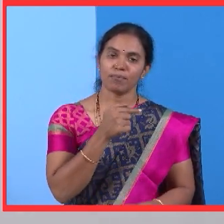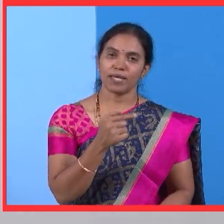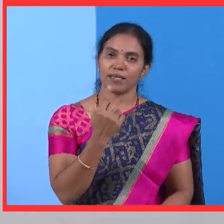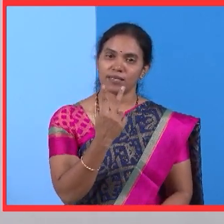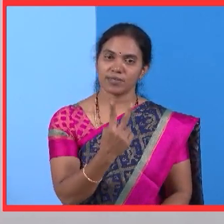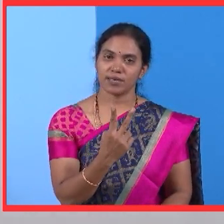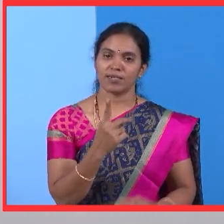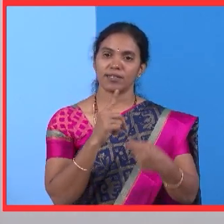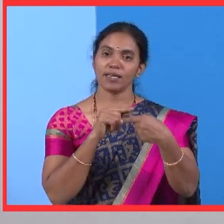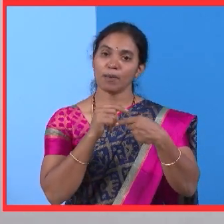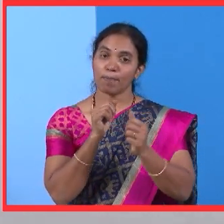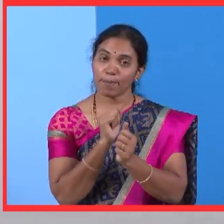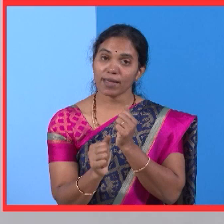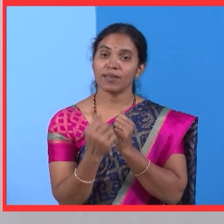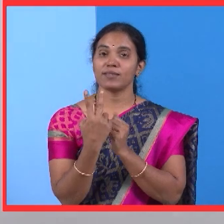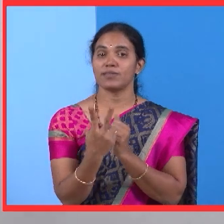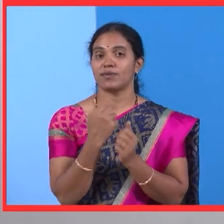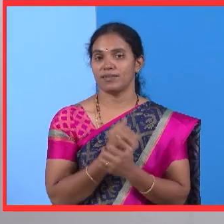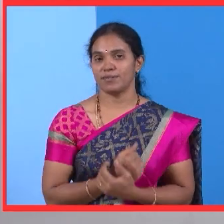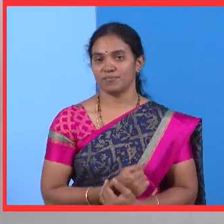கமா அடுத்தது